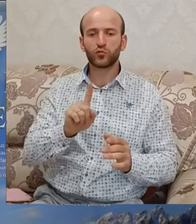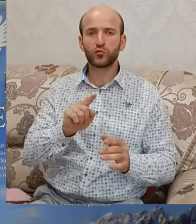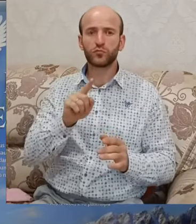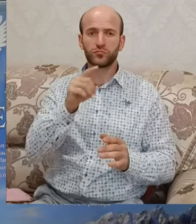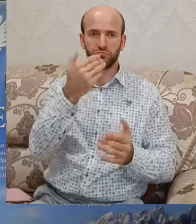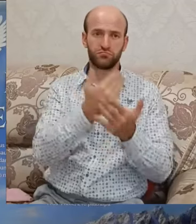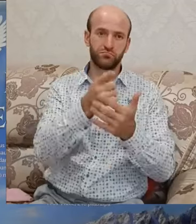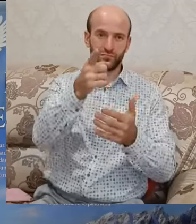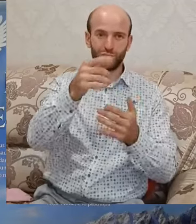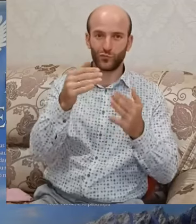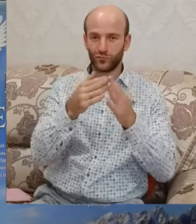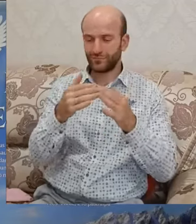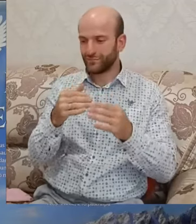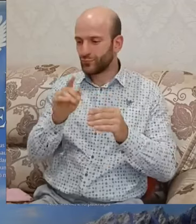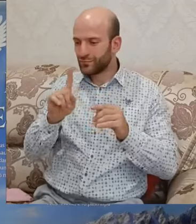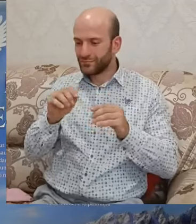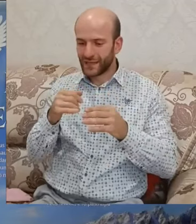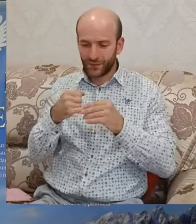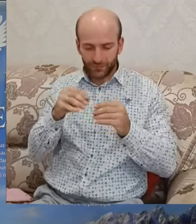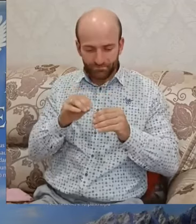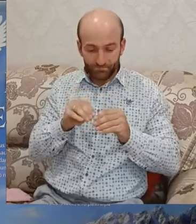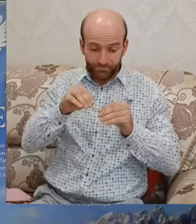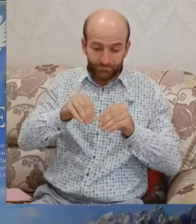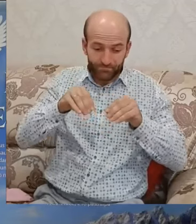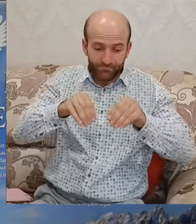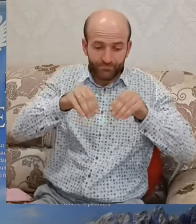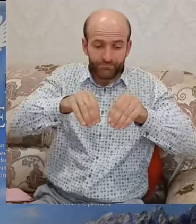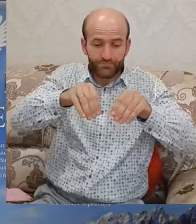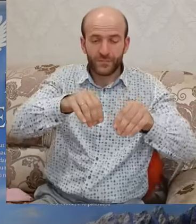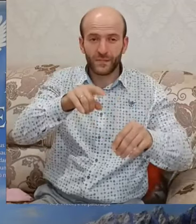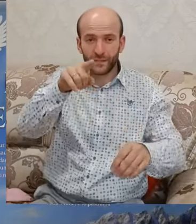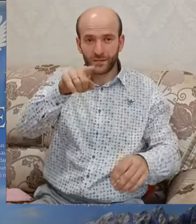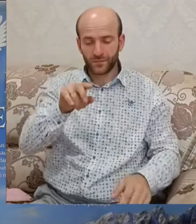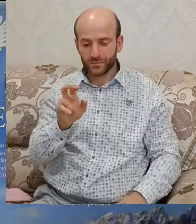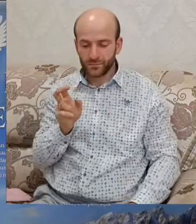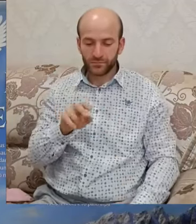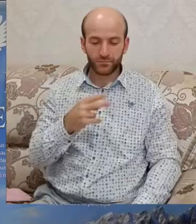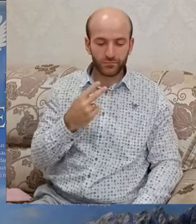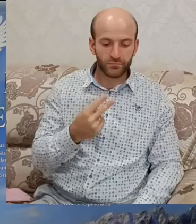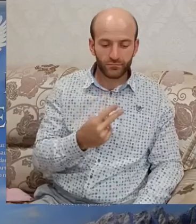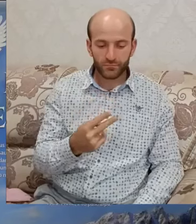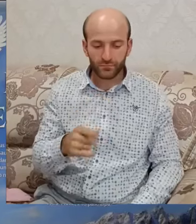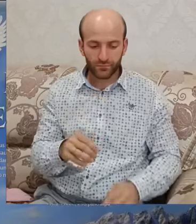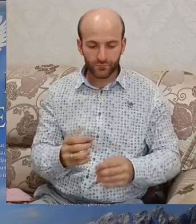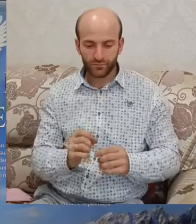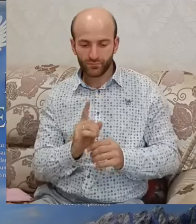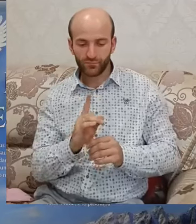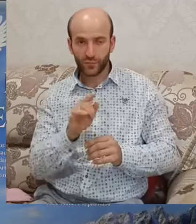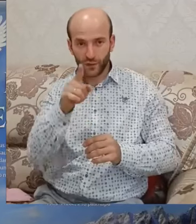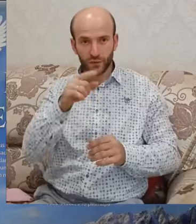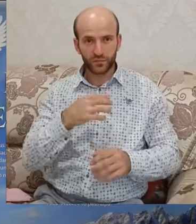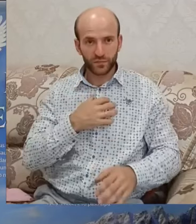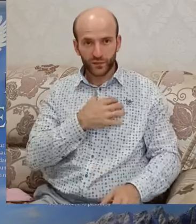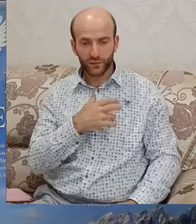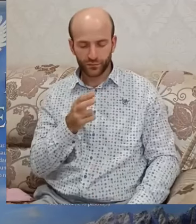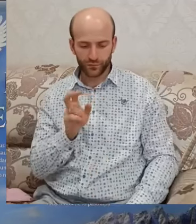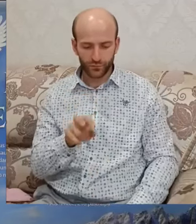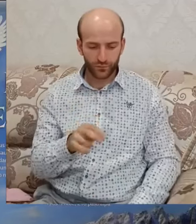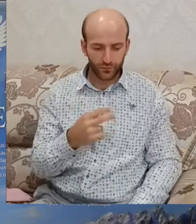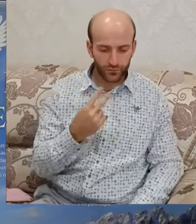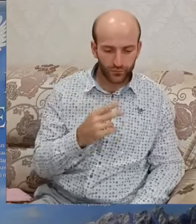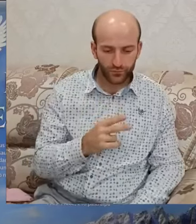землю, mes rūpinamės, kad tai išauktų. Мы заботимся, чтобы это взошло. Mes nepaliekam sėklos